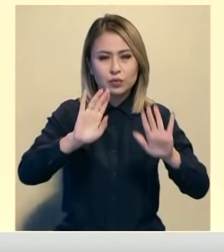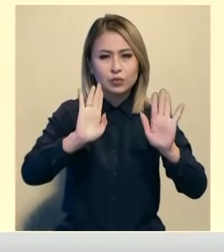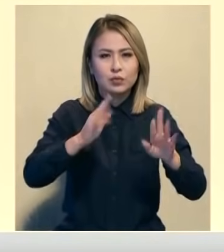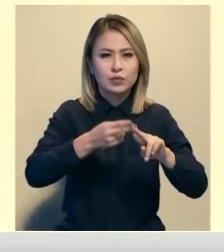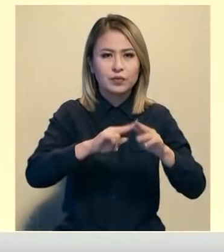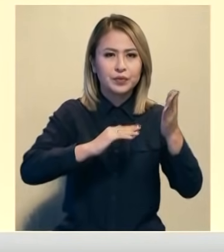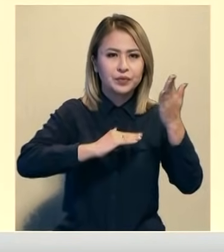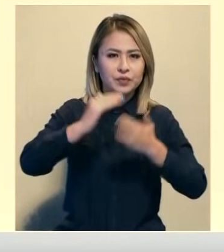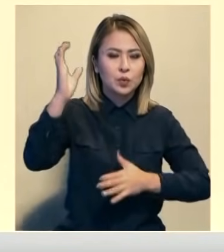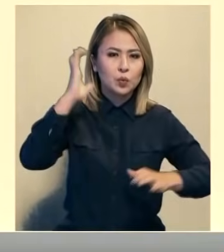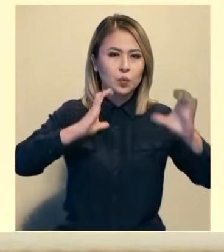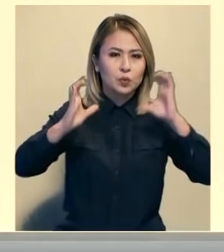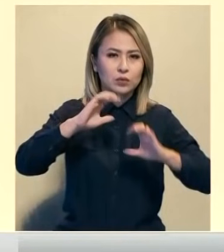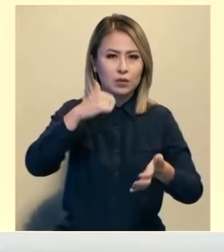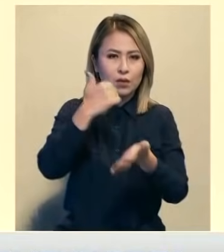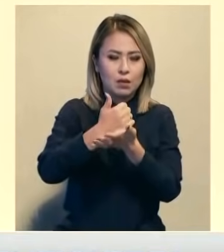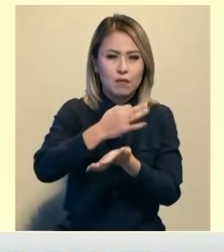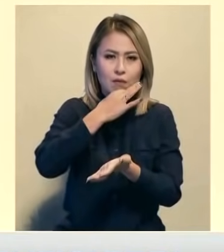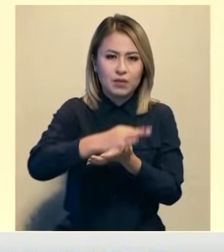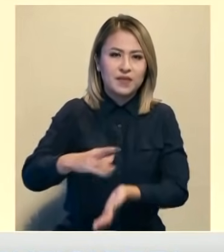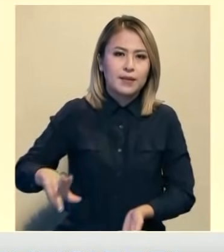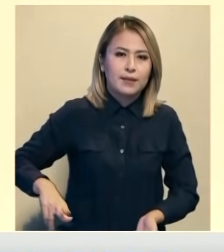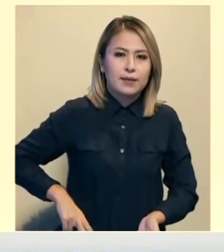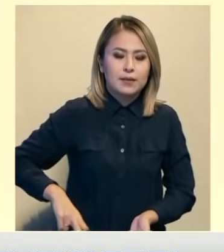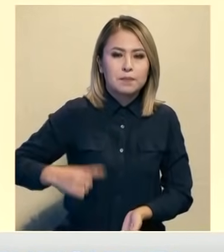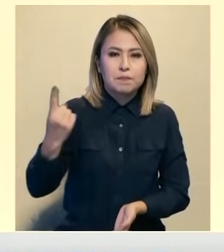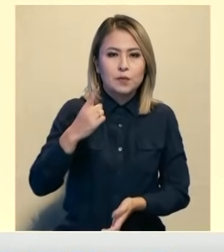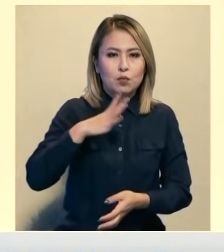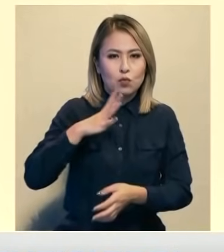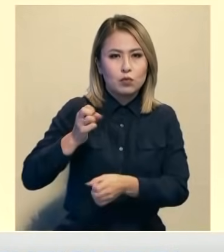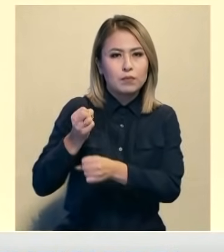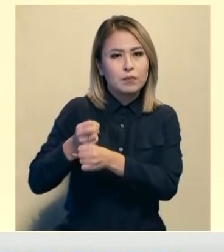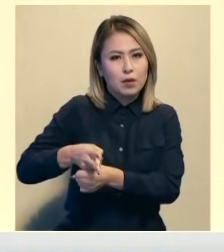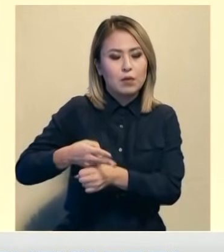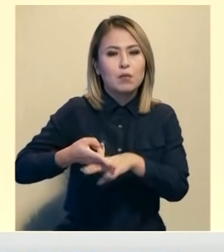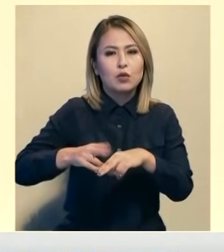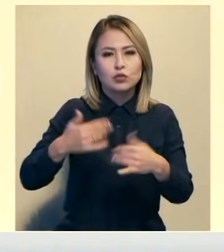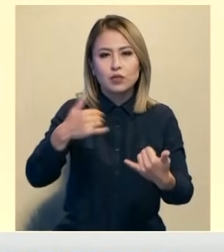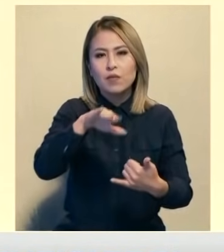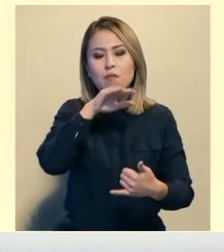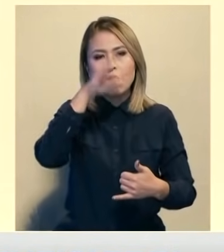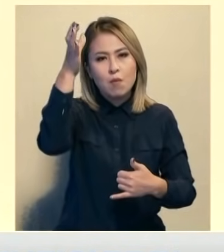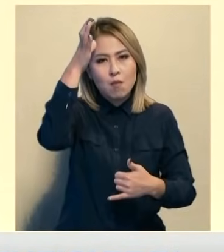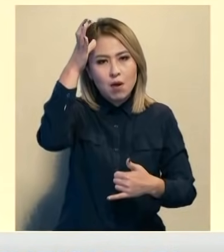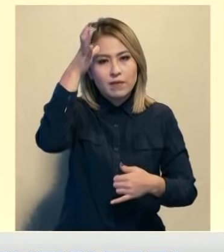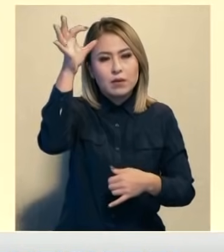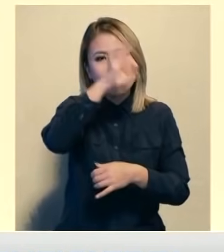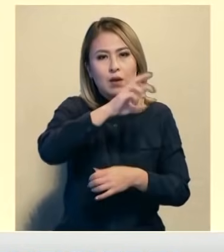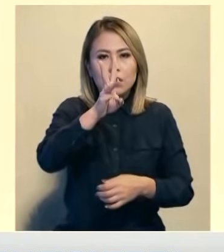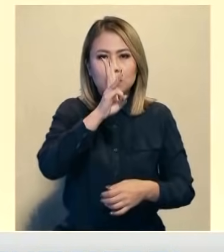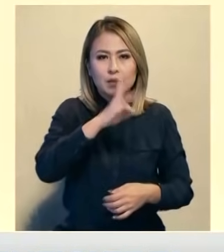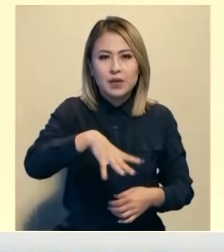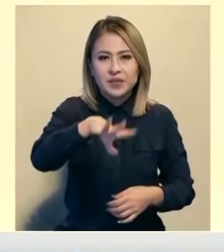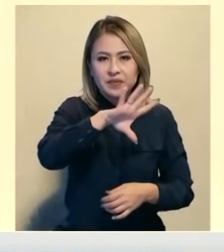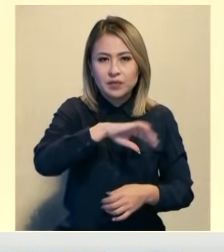жағдайда жоғары оқу орнын басшысы тікелей жауапты болады. Тіпті жұмыстан шығарылуы мүмкін. Қазір профессорлық оқытушылық құрамның айлық